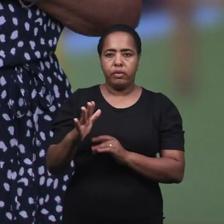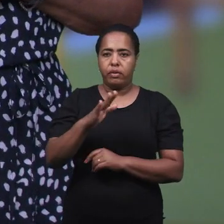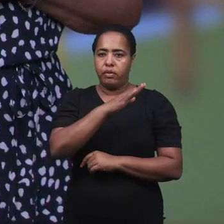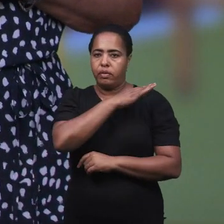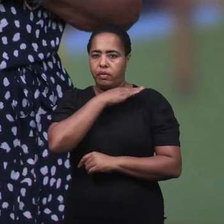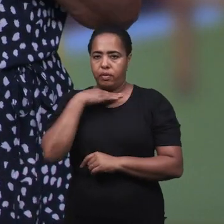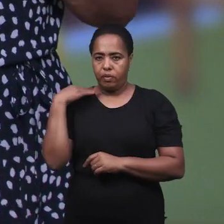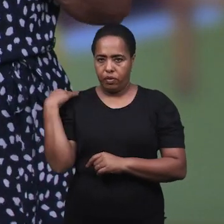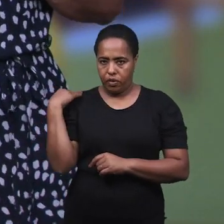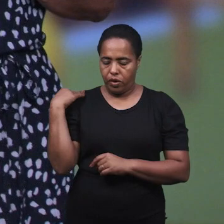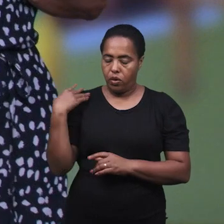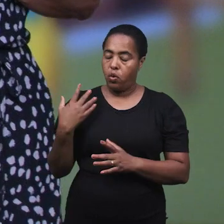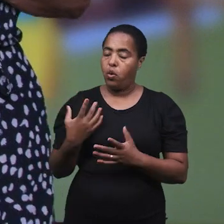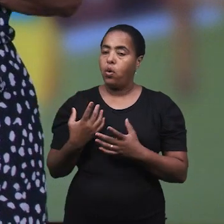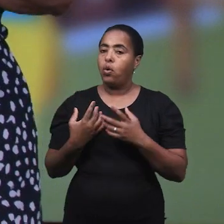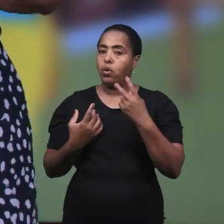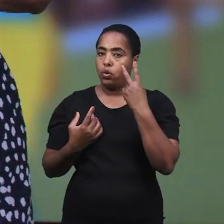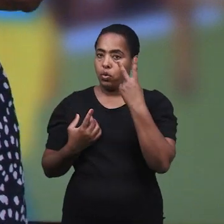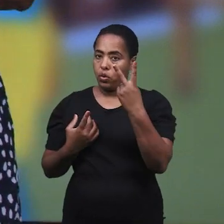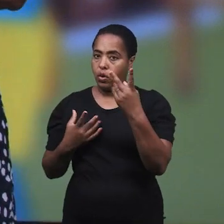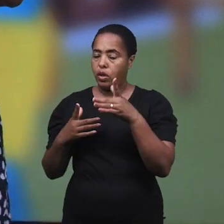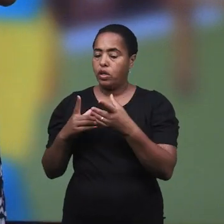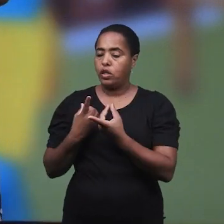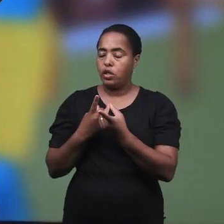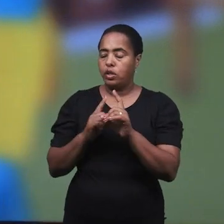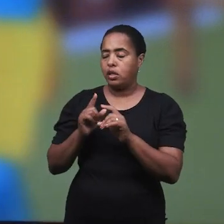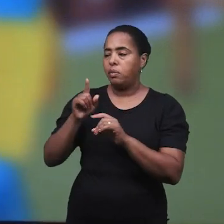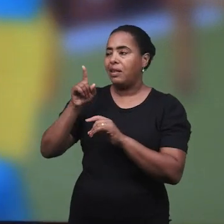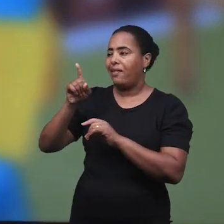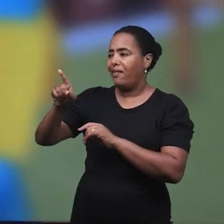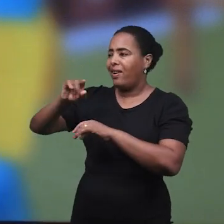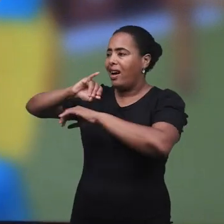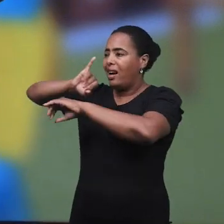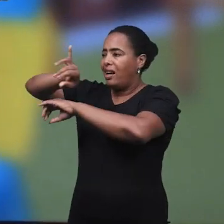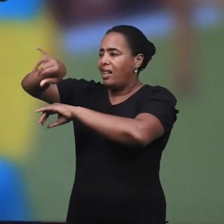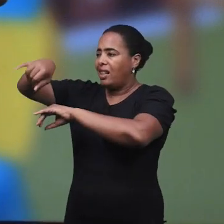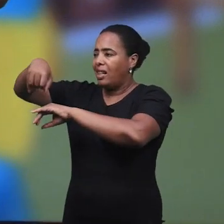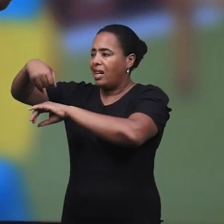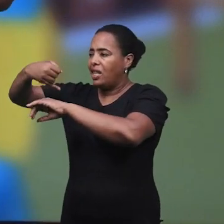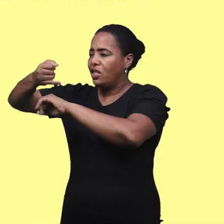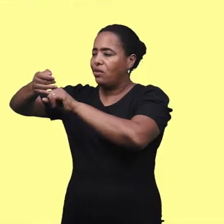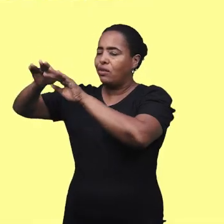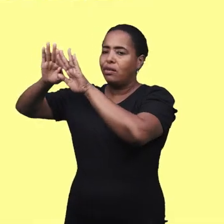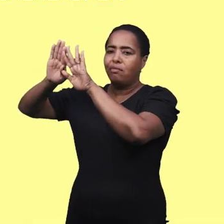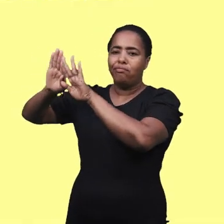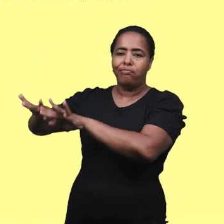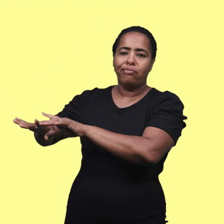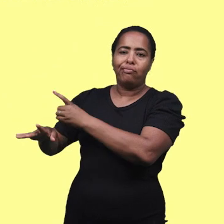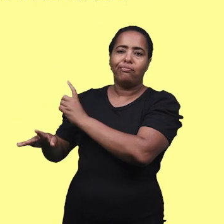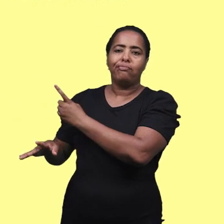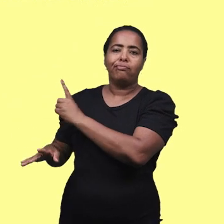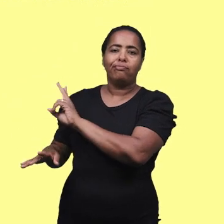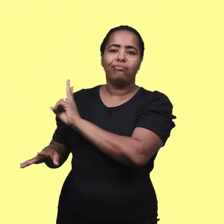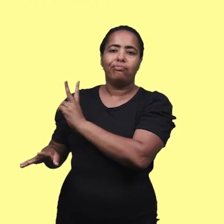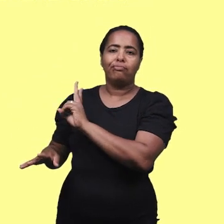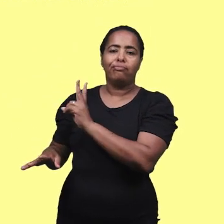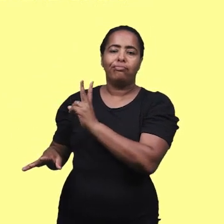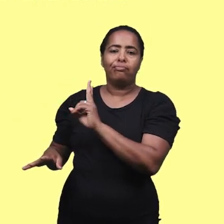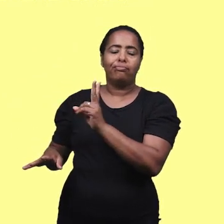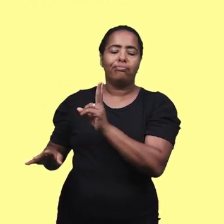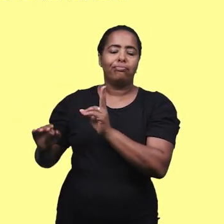Après la mort de Jésus, deux de ses disciples ont quitté Jérusalem. Ils sont allés à